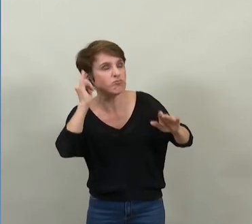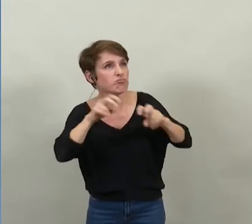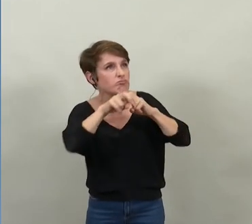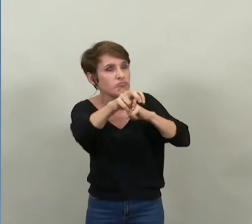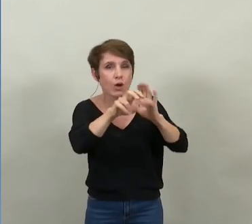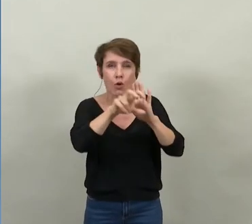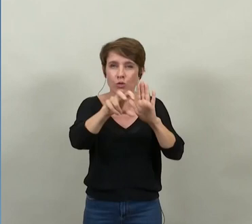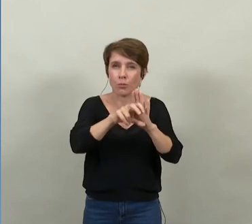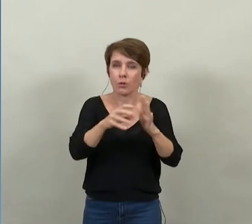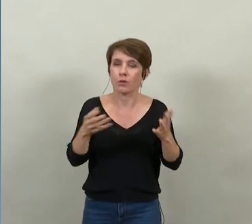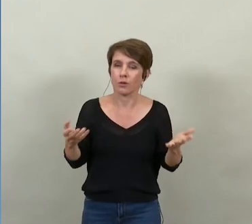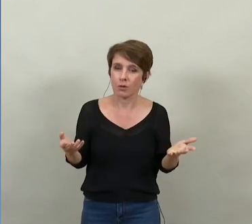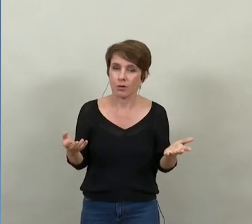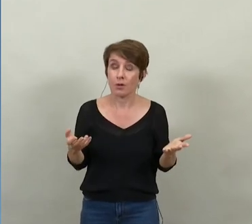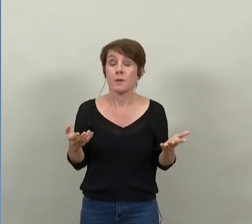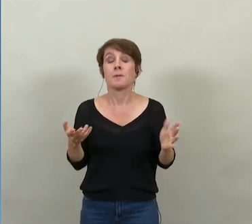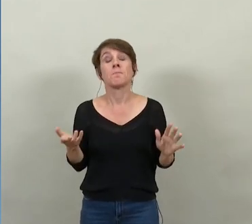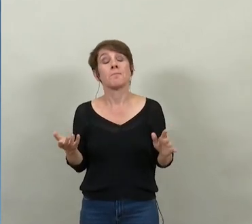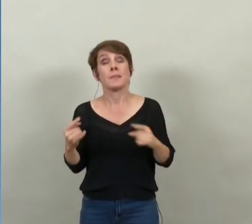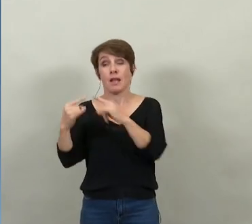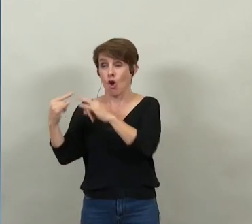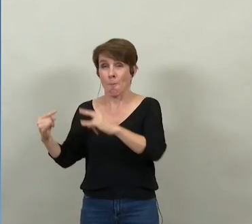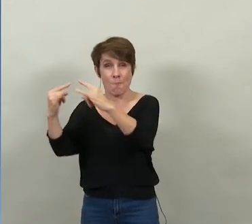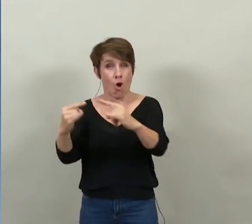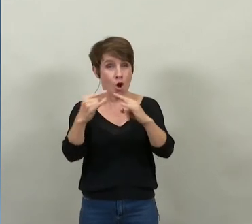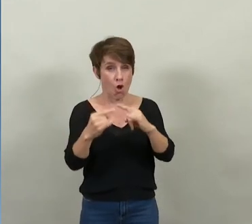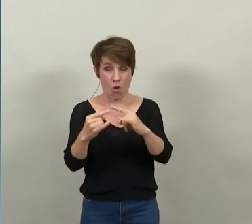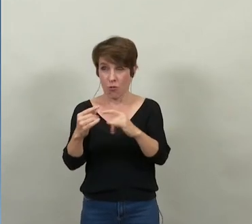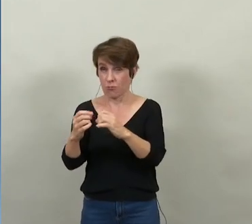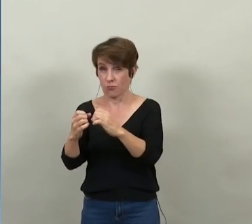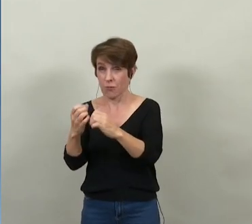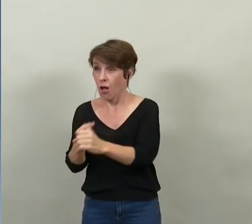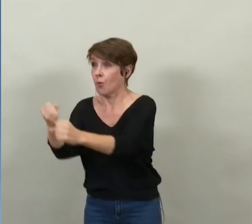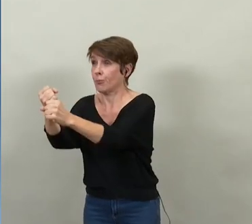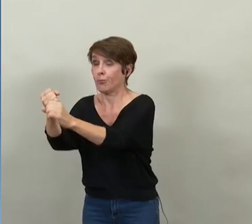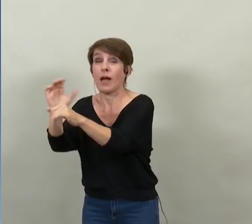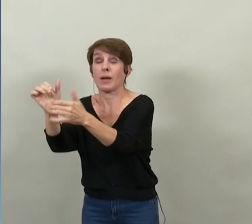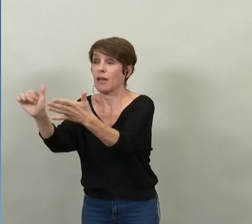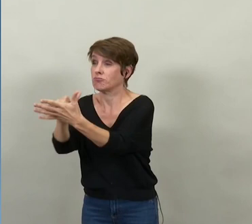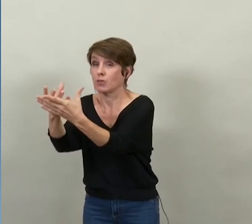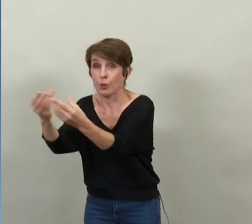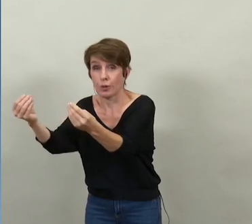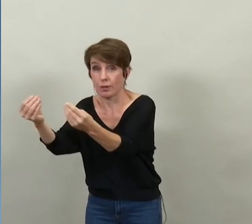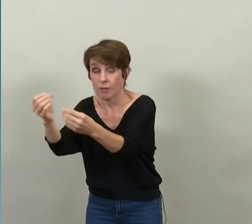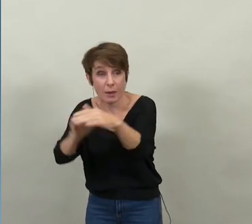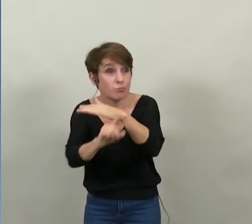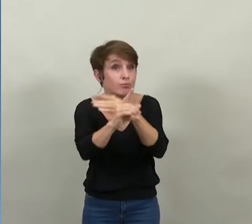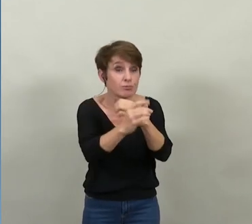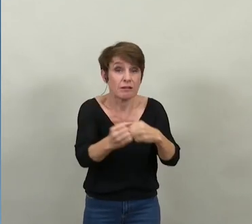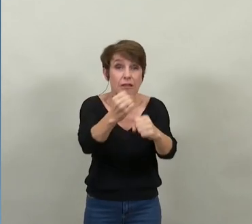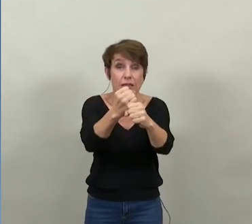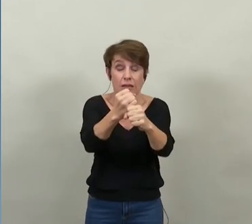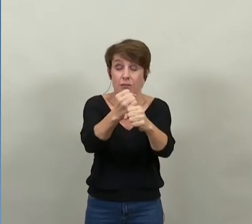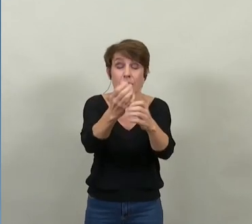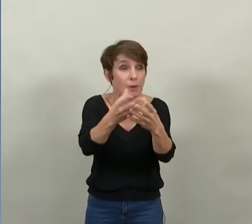entendu alors ces campements s'installent et se résorbe inlassablement tout comme les squats sont parfois